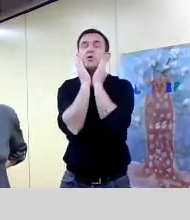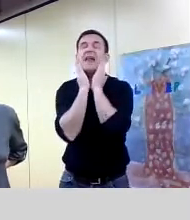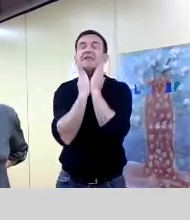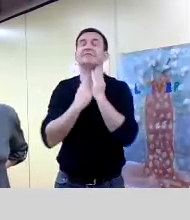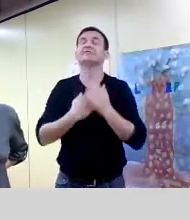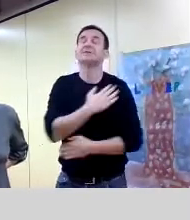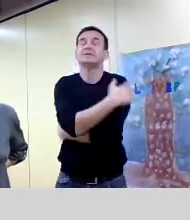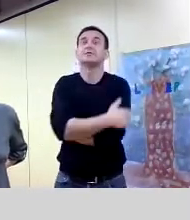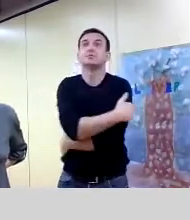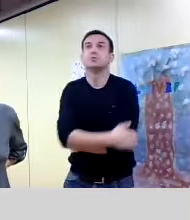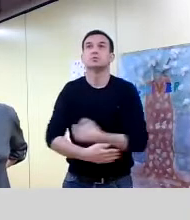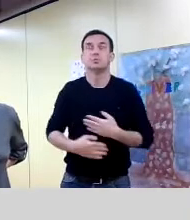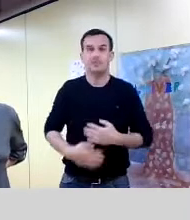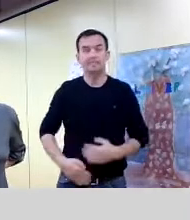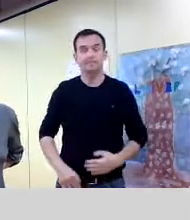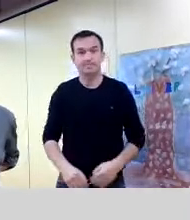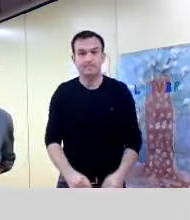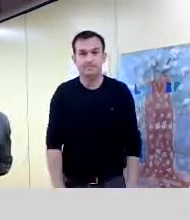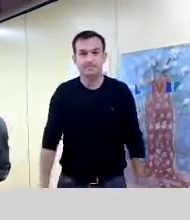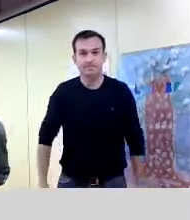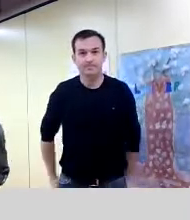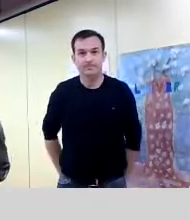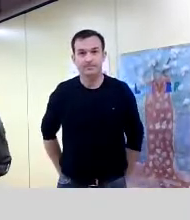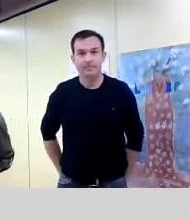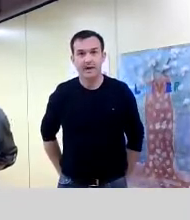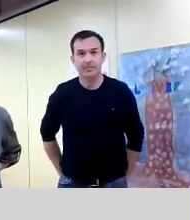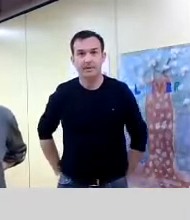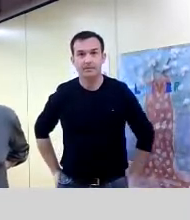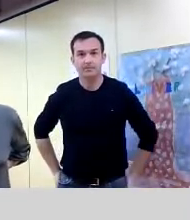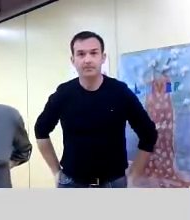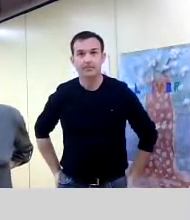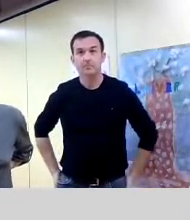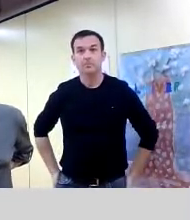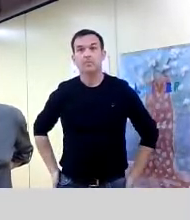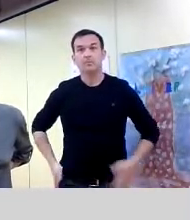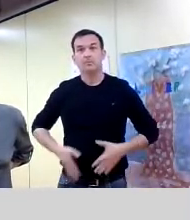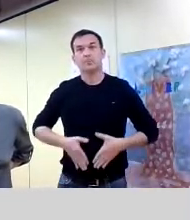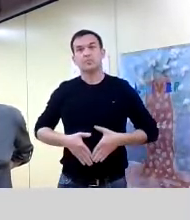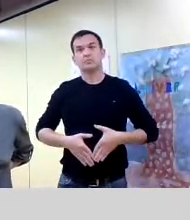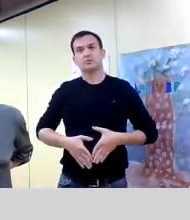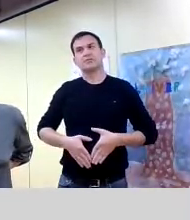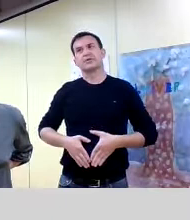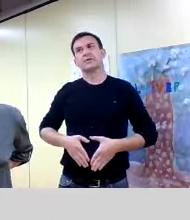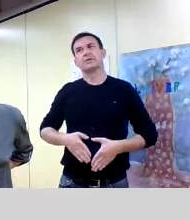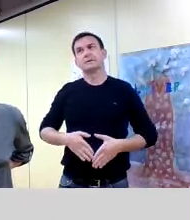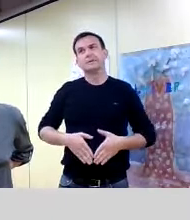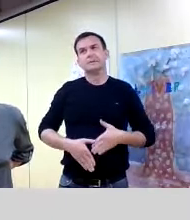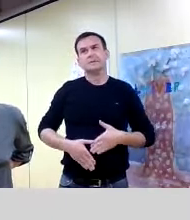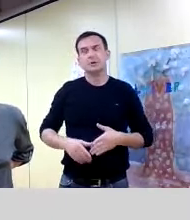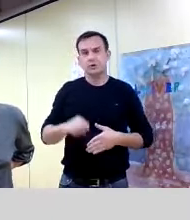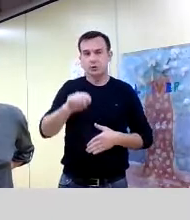je me lave. Oui, et après? Après, oh, j'ai